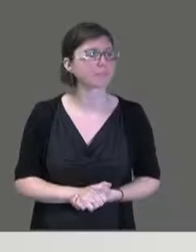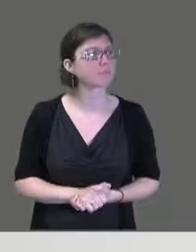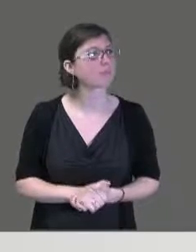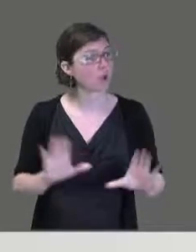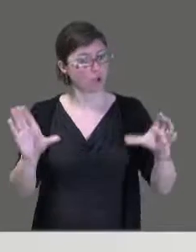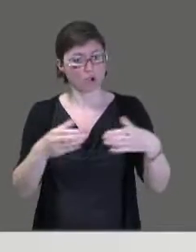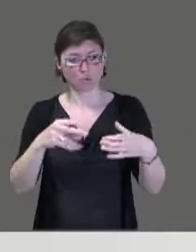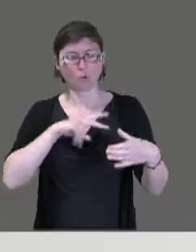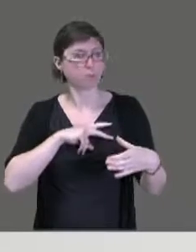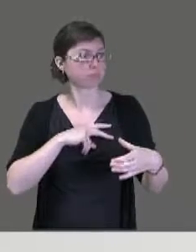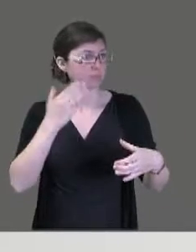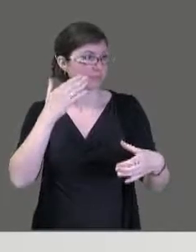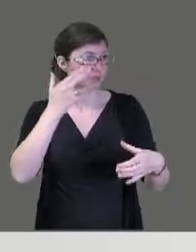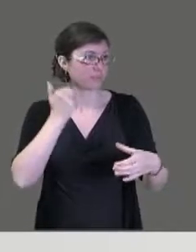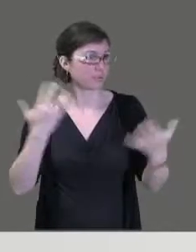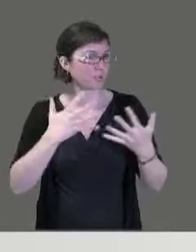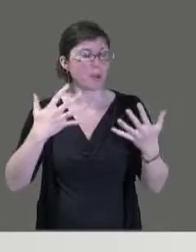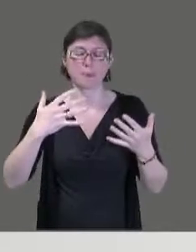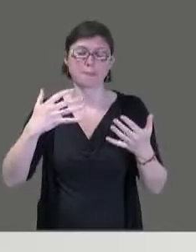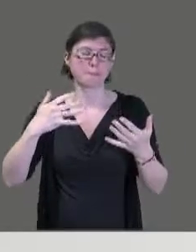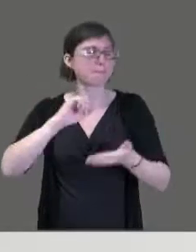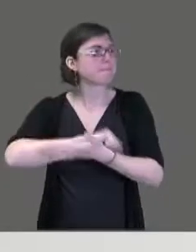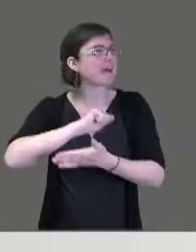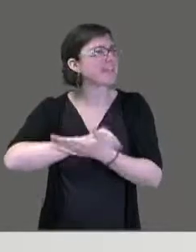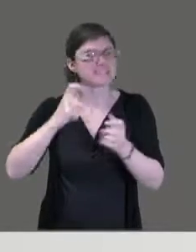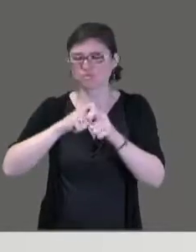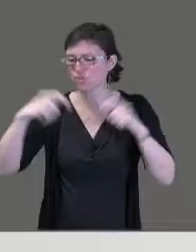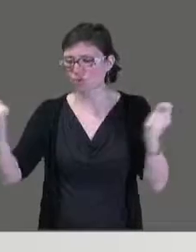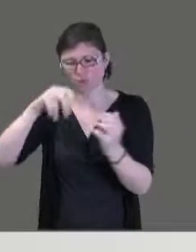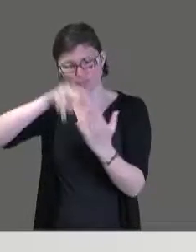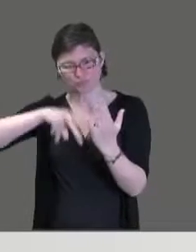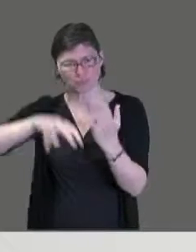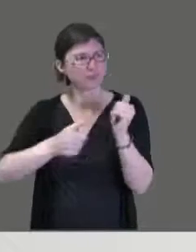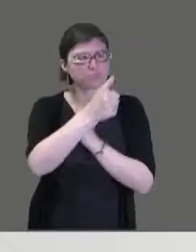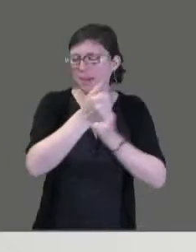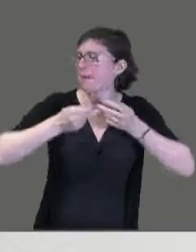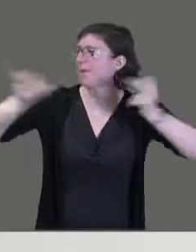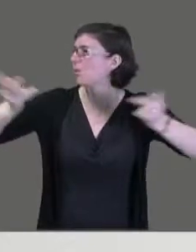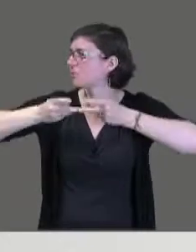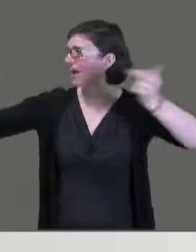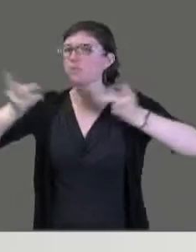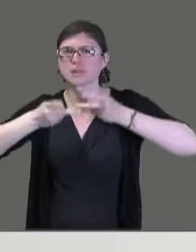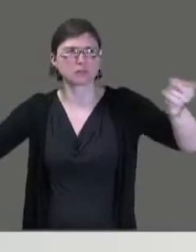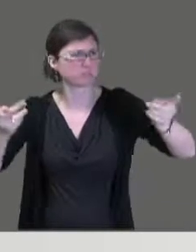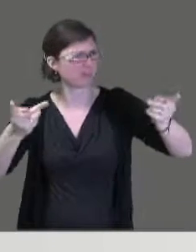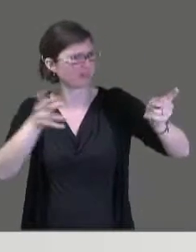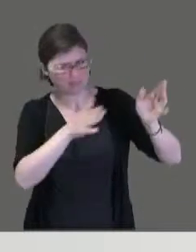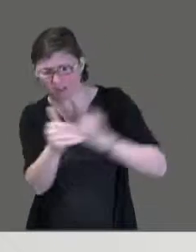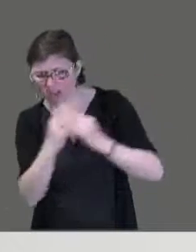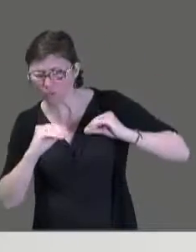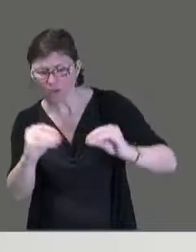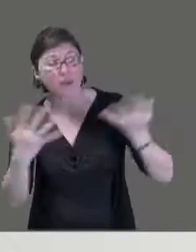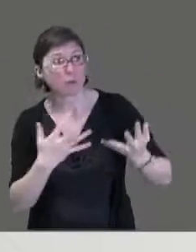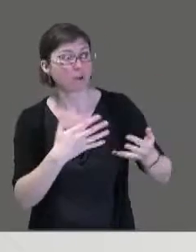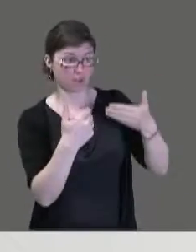vu dans la presse les annonces grandiloquentes. Mais de quoi parle-t-on concrètement? En réalité, vous nous demandez de